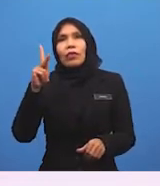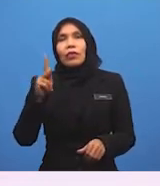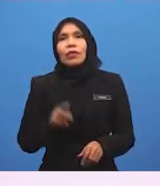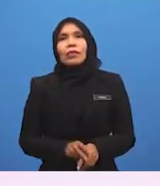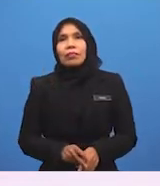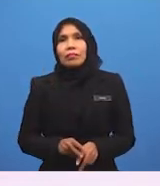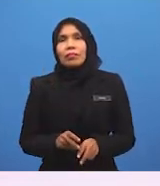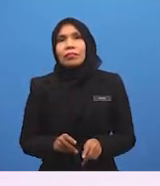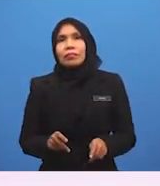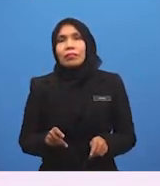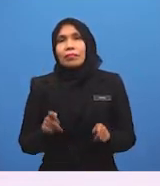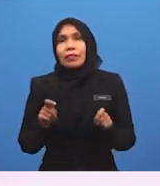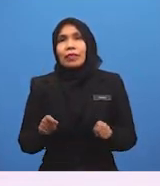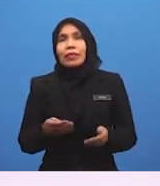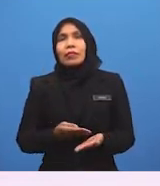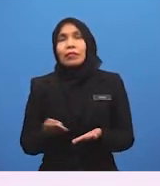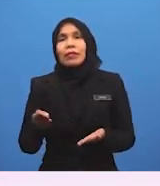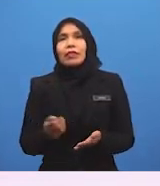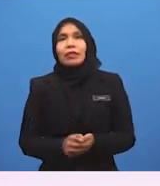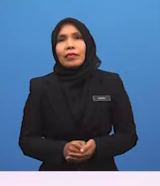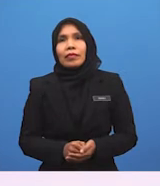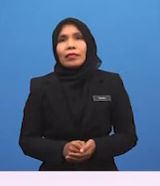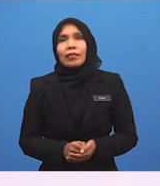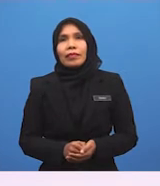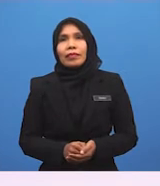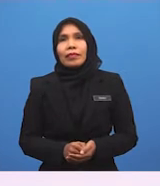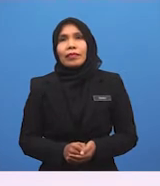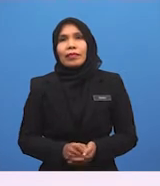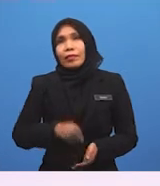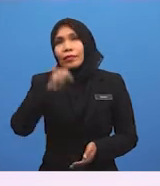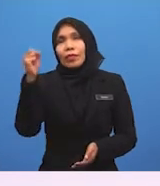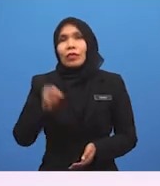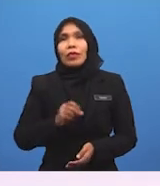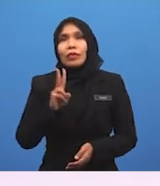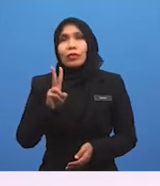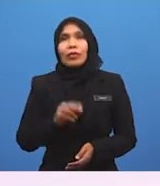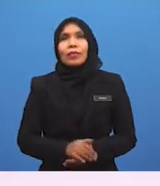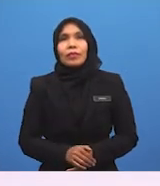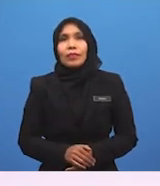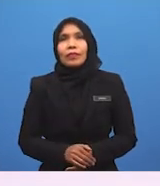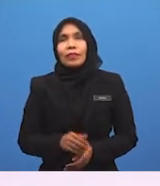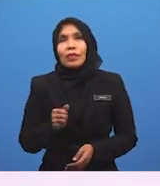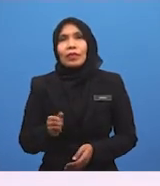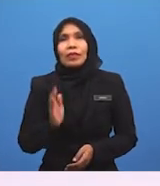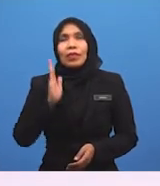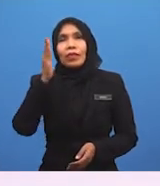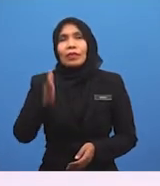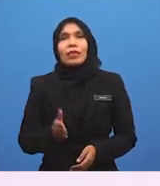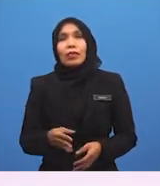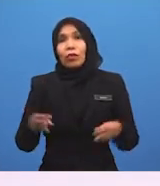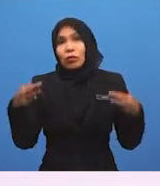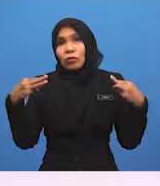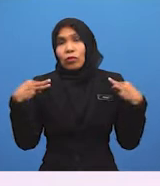jiran. Jawapan bagi soalan kedua, ia akan mewujudkan hubungan yang